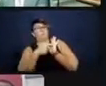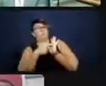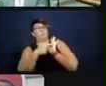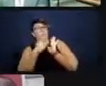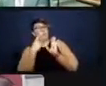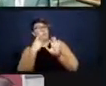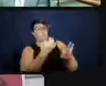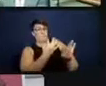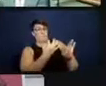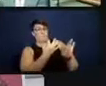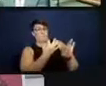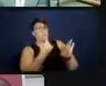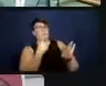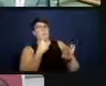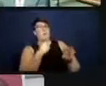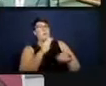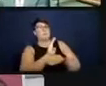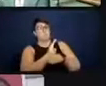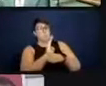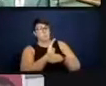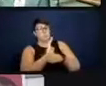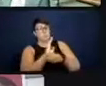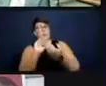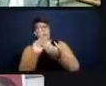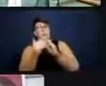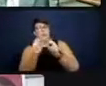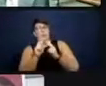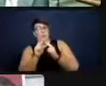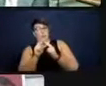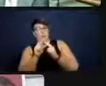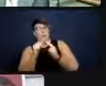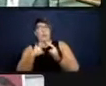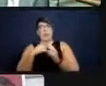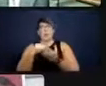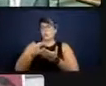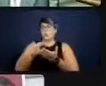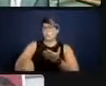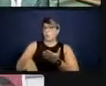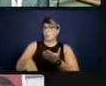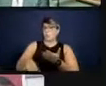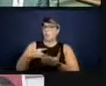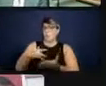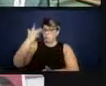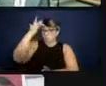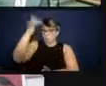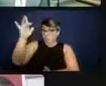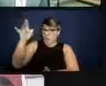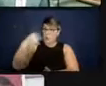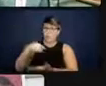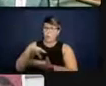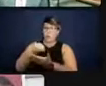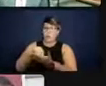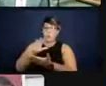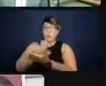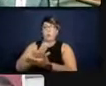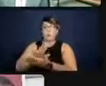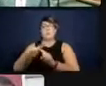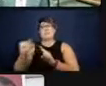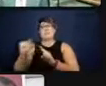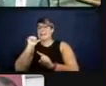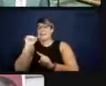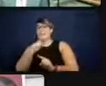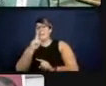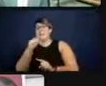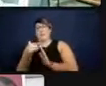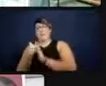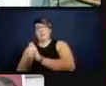katika sekta ya kazi. Na hapa pia tunafanya kazi pamoja na wabia wetu katika